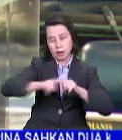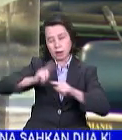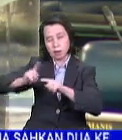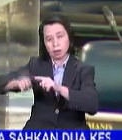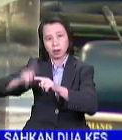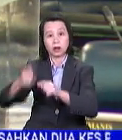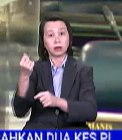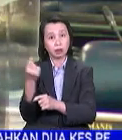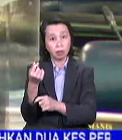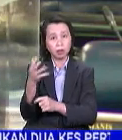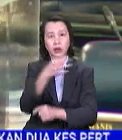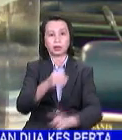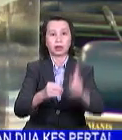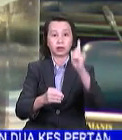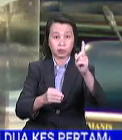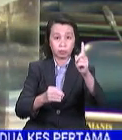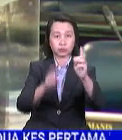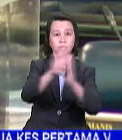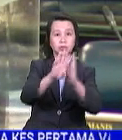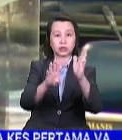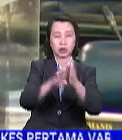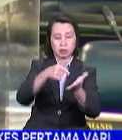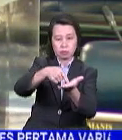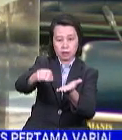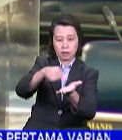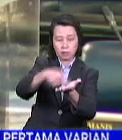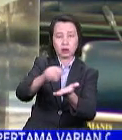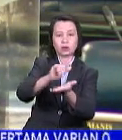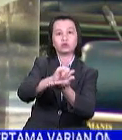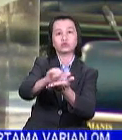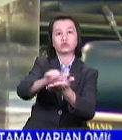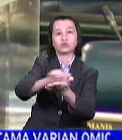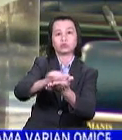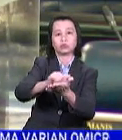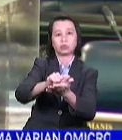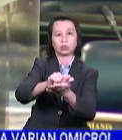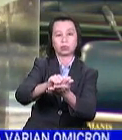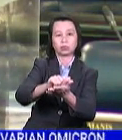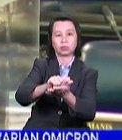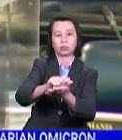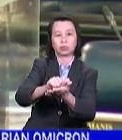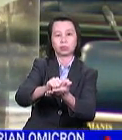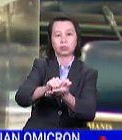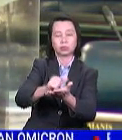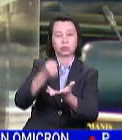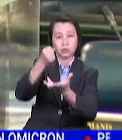lain. Manakala RM1 bilion lagi adalah bagi bayaran fee penguntukan radas